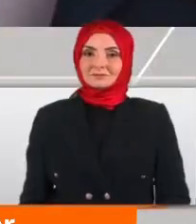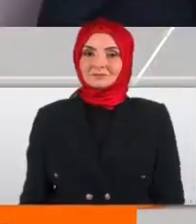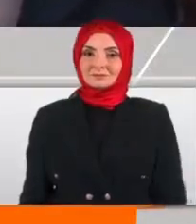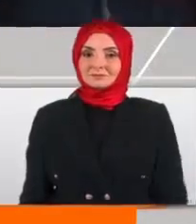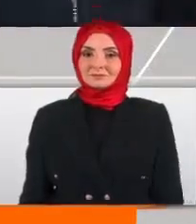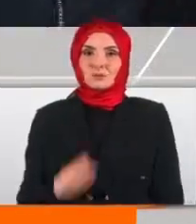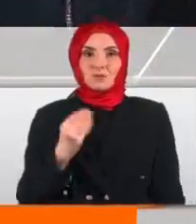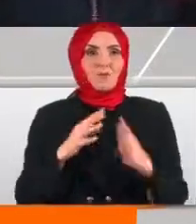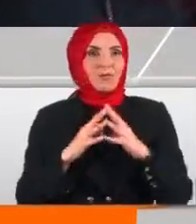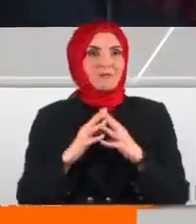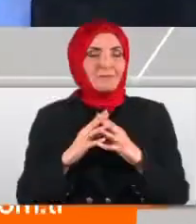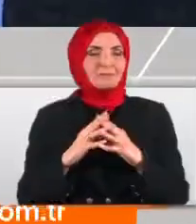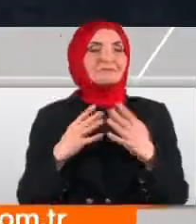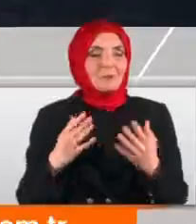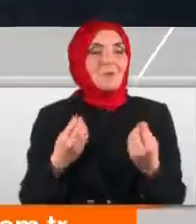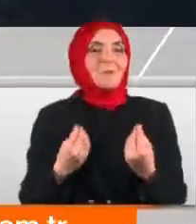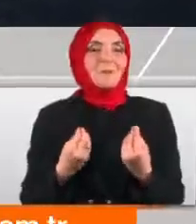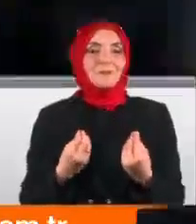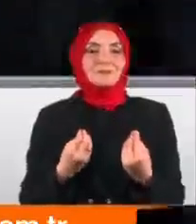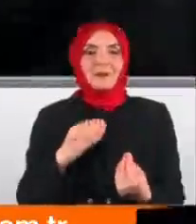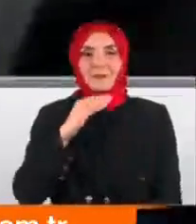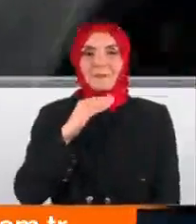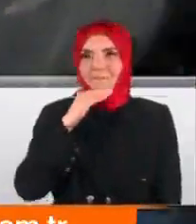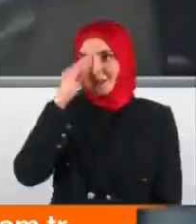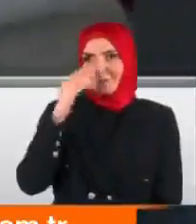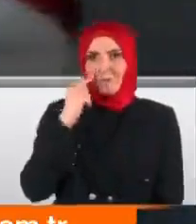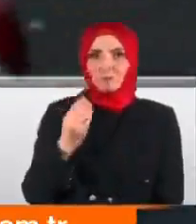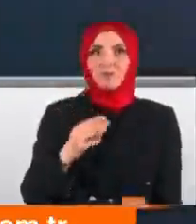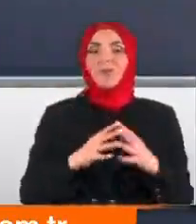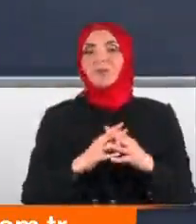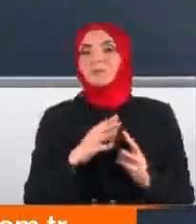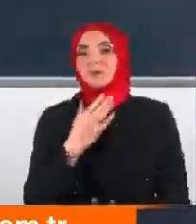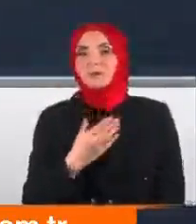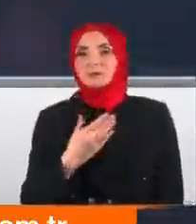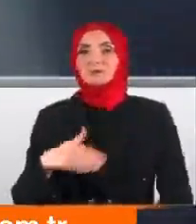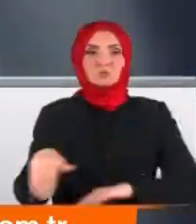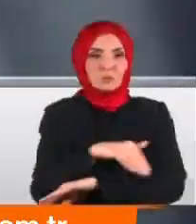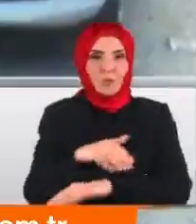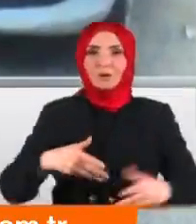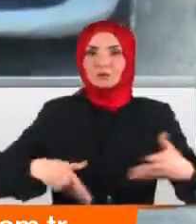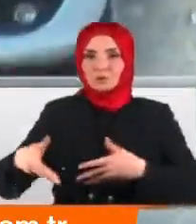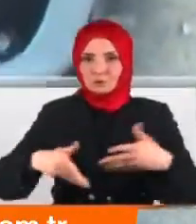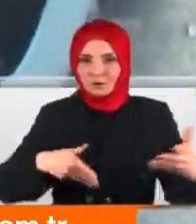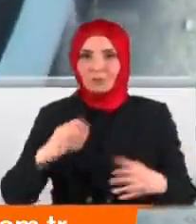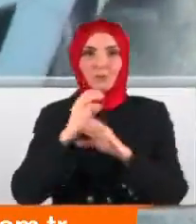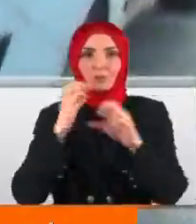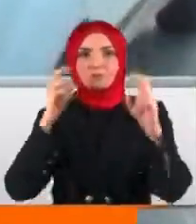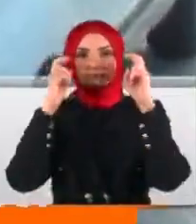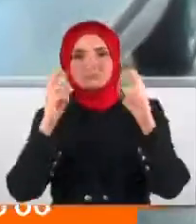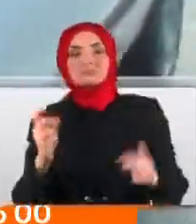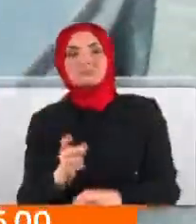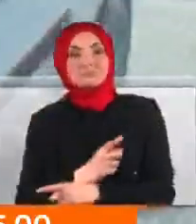Çok kalabalık ama güzel yani. Çok kalabalık bayrama göre. Sokaklar, caddeler, toplu taşıma araçları.